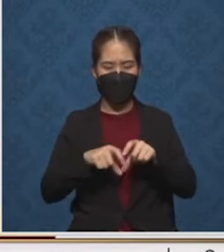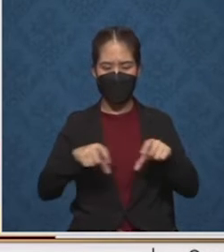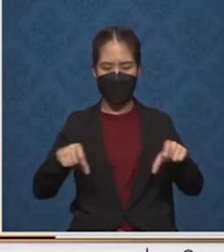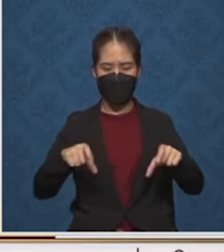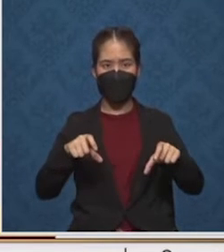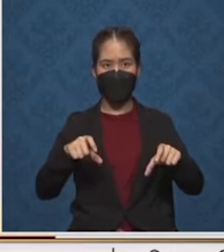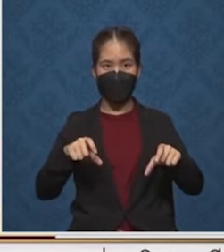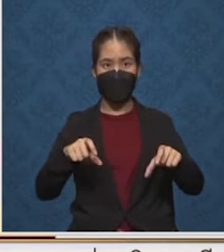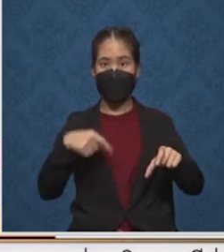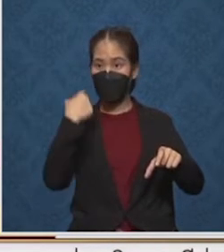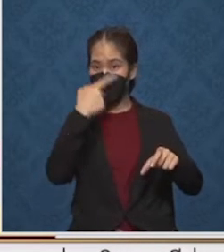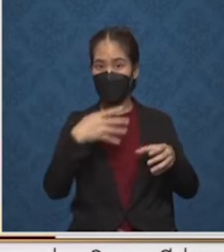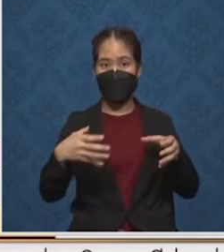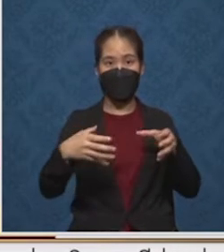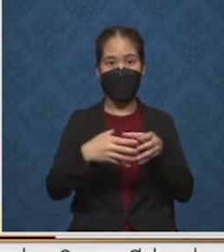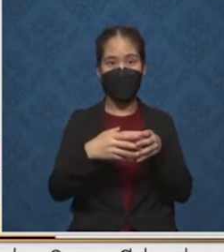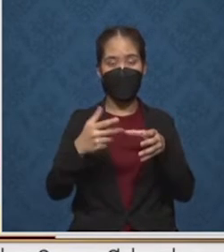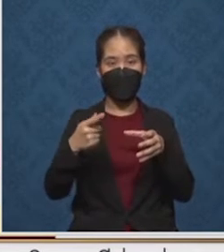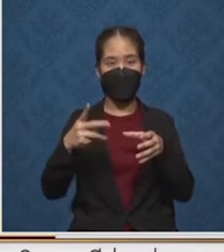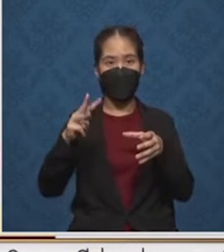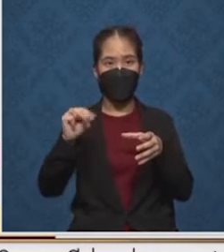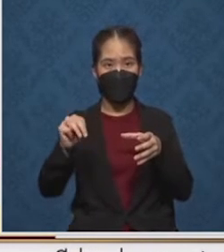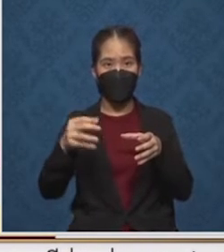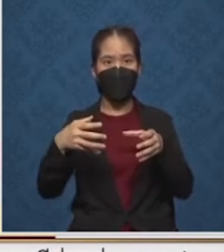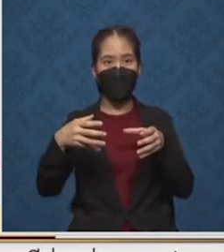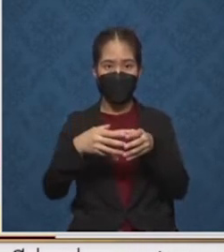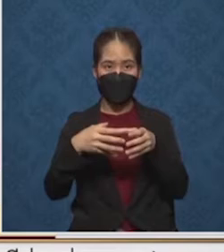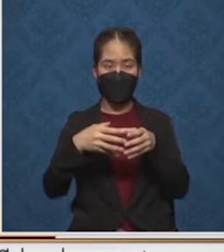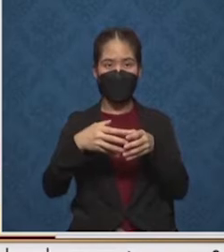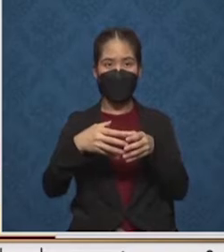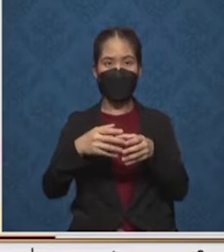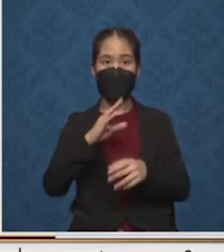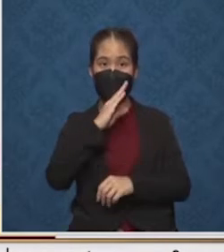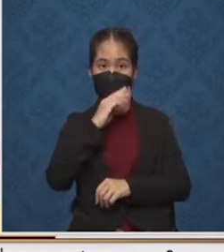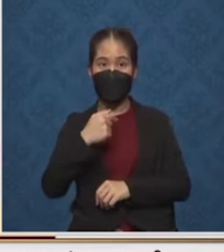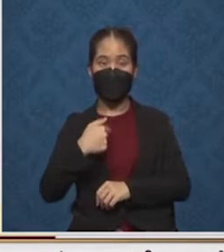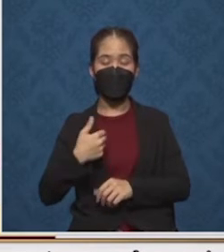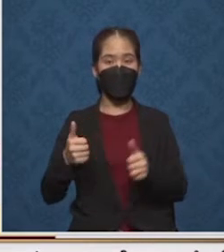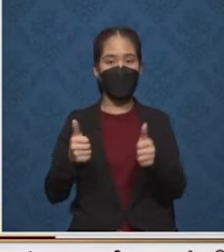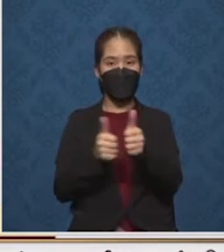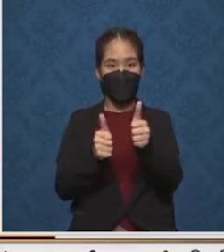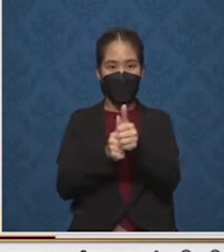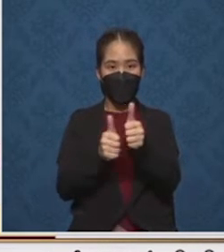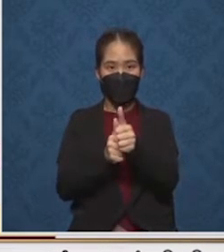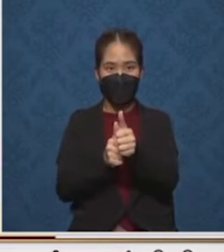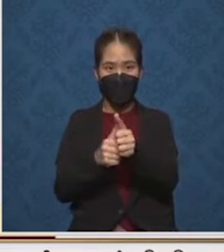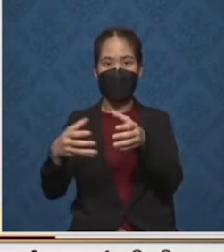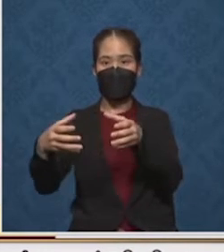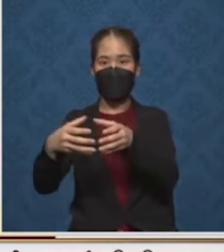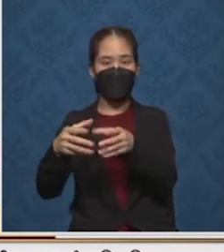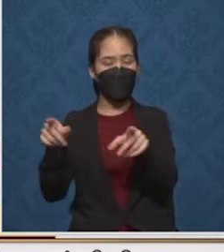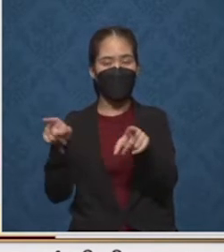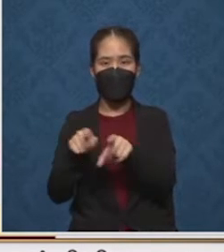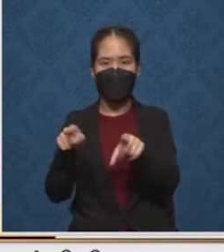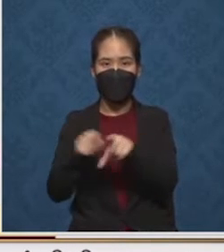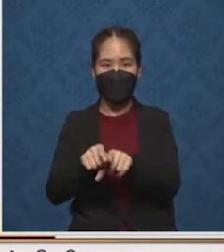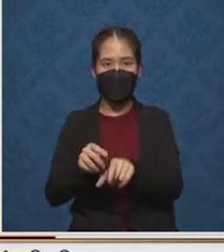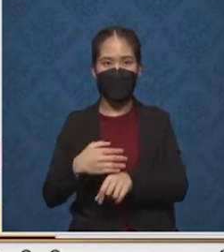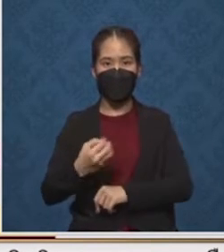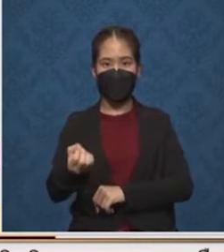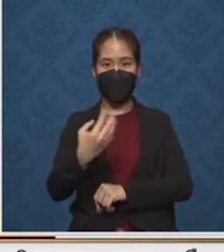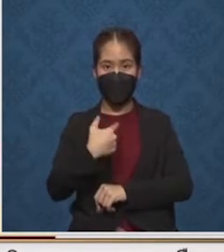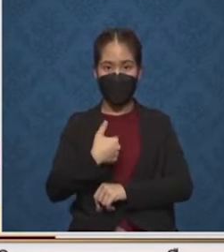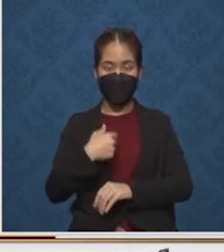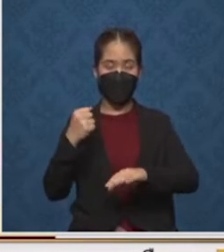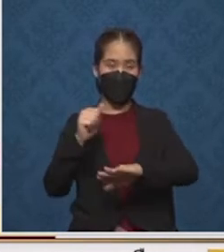ไม่ว่าใครมาเป็นรัฐมนตรีเนี่ยเขาก็ไล่ครับผมไม่เป็นลำที่ช่วยปี 5ชุดนี้เข้ามาไล่ผมเรื่องค่า